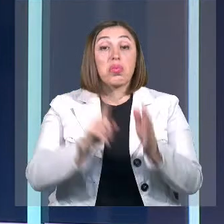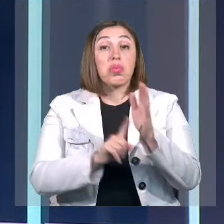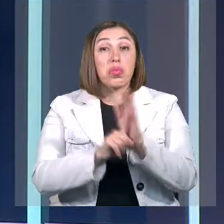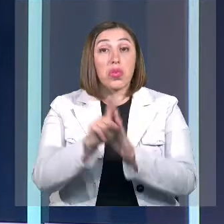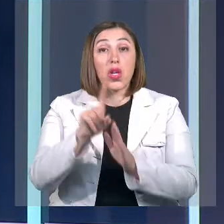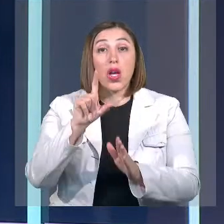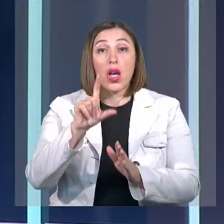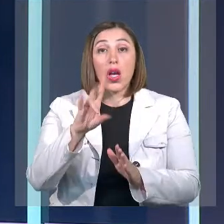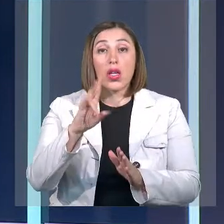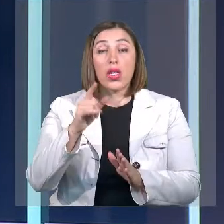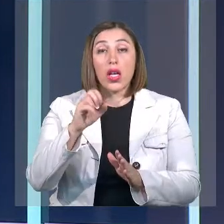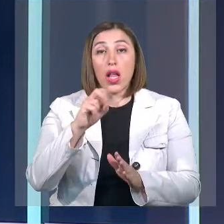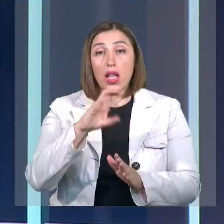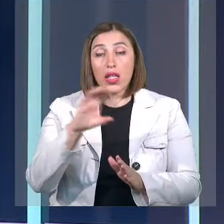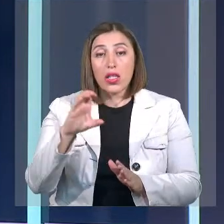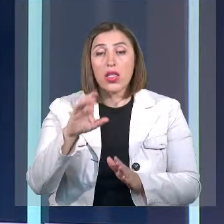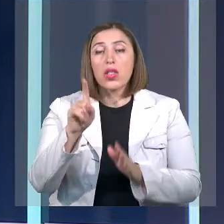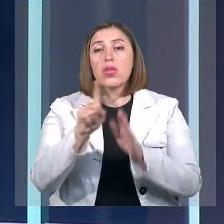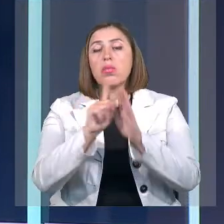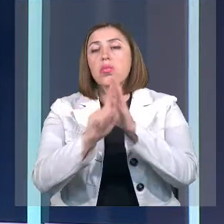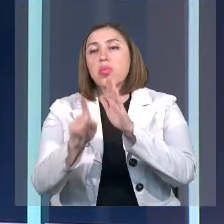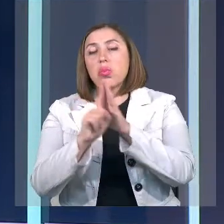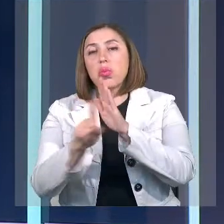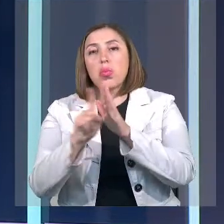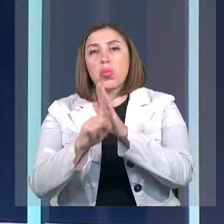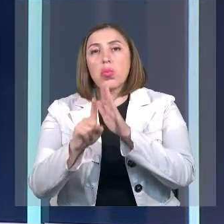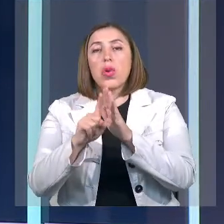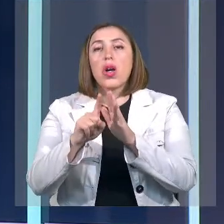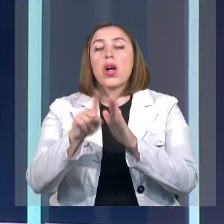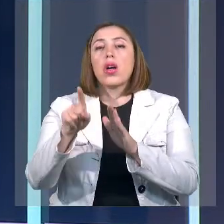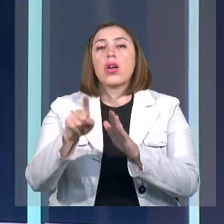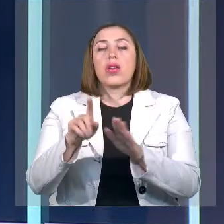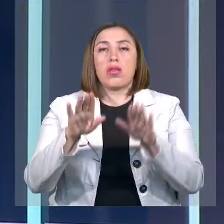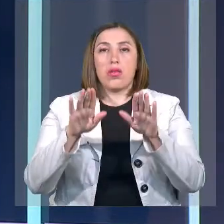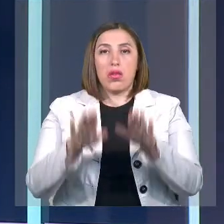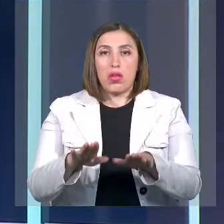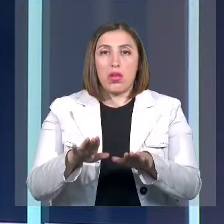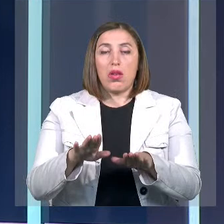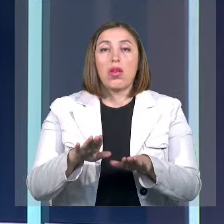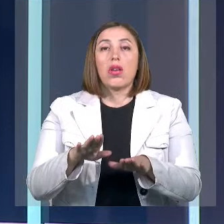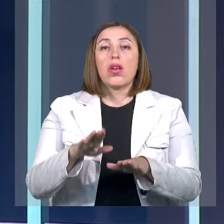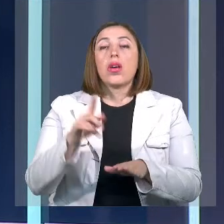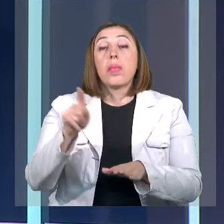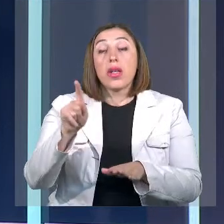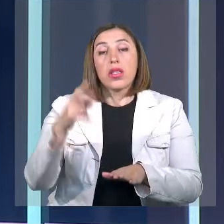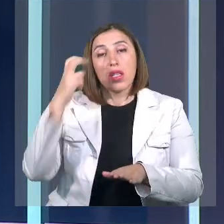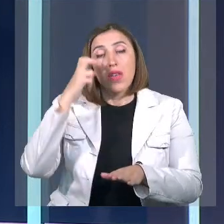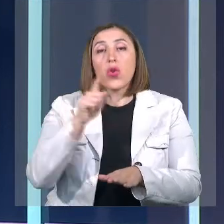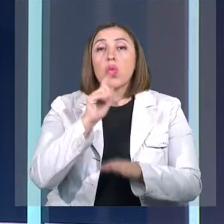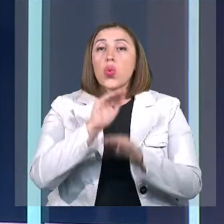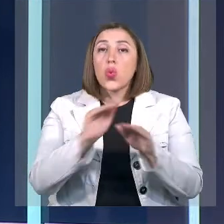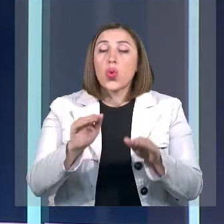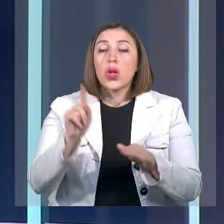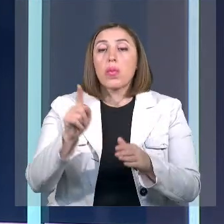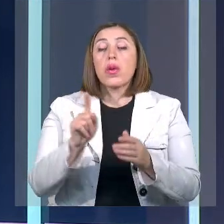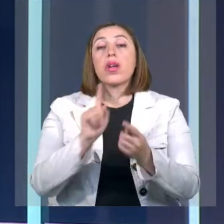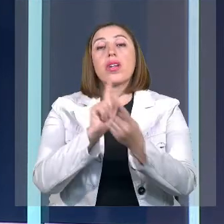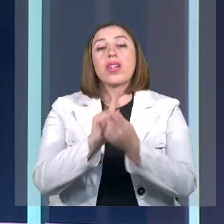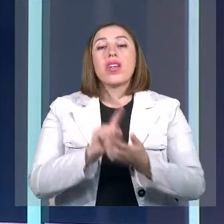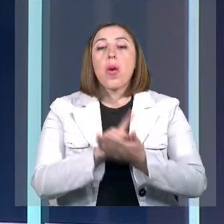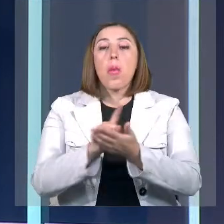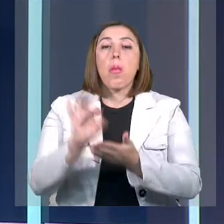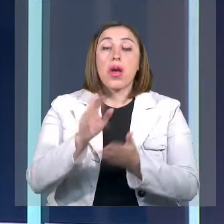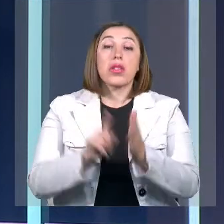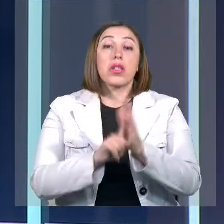մասին Էնգելսի ռմբակոծիչների բազայի վրա, Կիևը դեռ լուռ է։ Այս ընթացքում կրկին բանակցությունների հարցն է